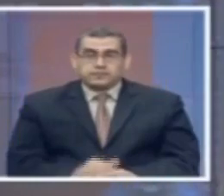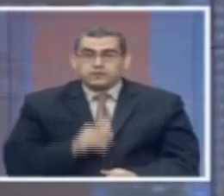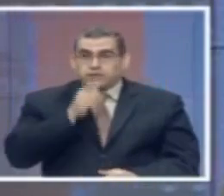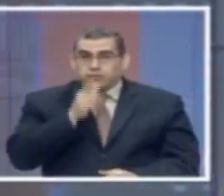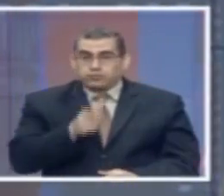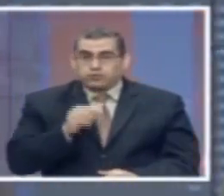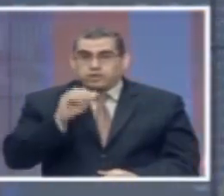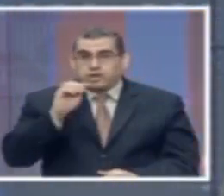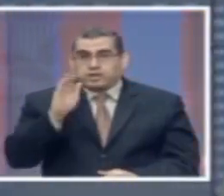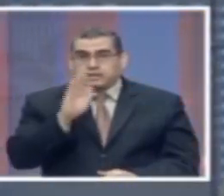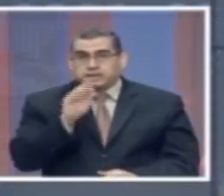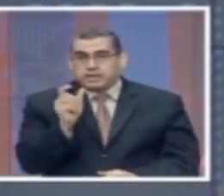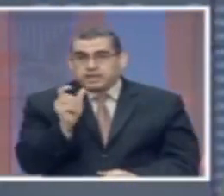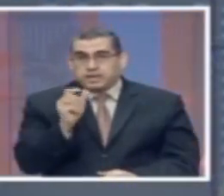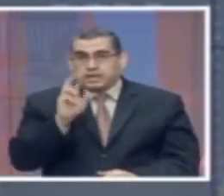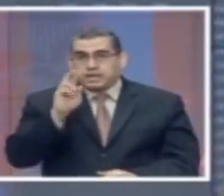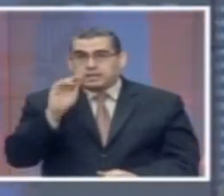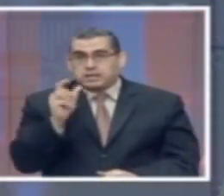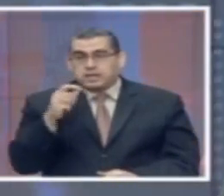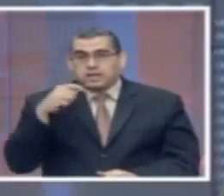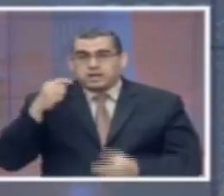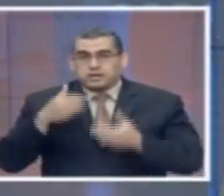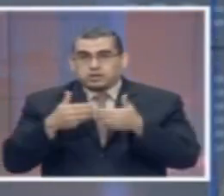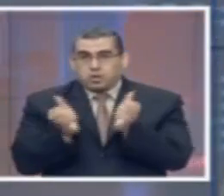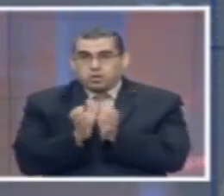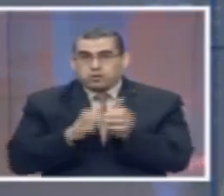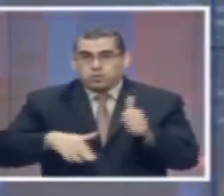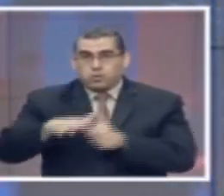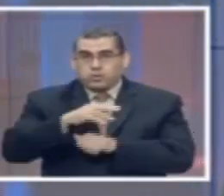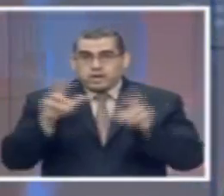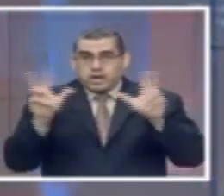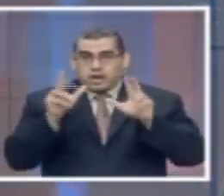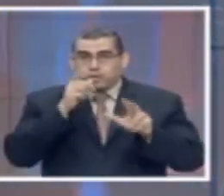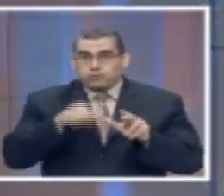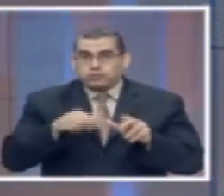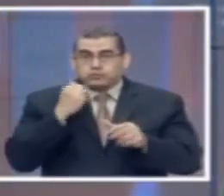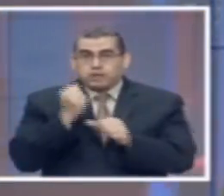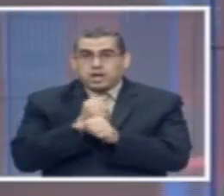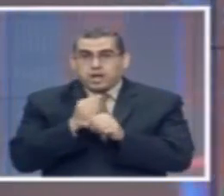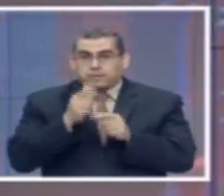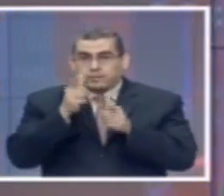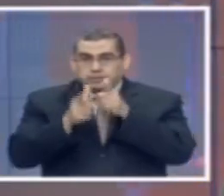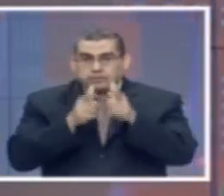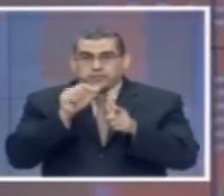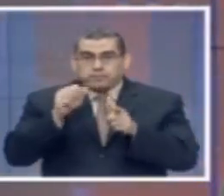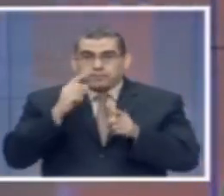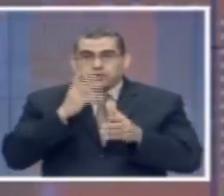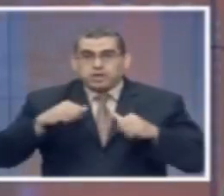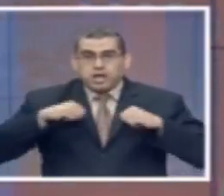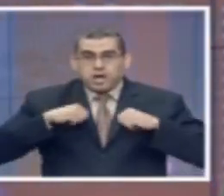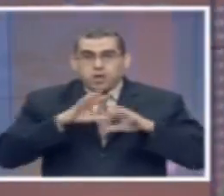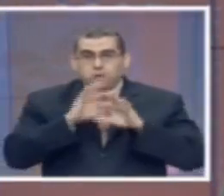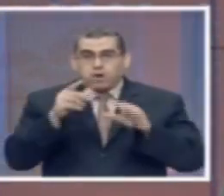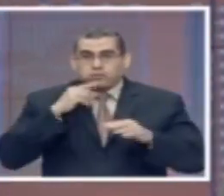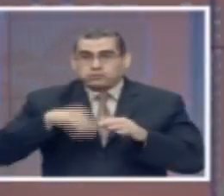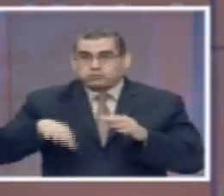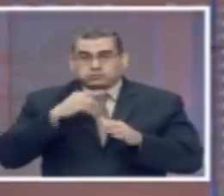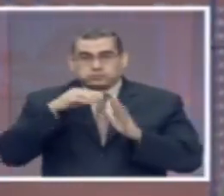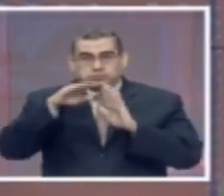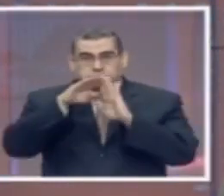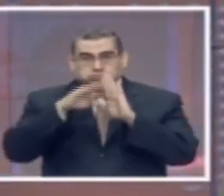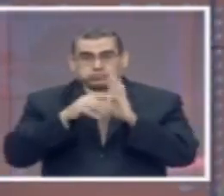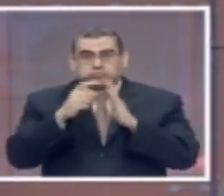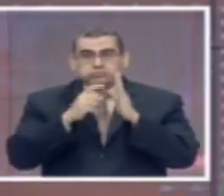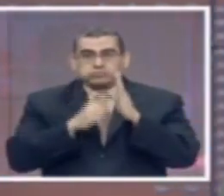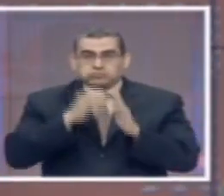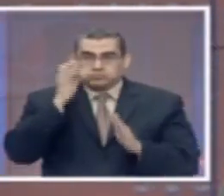أكد حسين زين رئيس الهيئة الوطنية للإعلام أن القائمين بتغطية الفعاليات الرياضية المختلفة بالهيئة ملتزمون بالضوابط